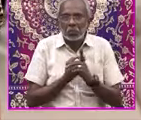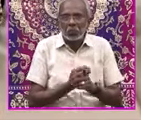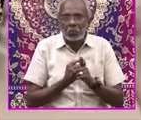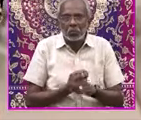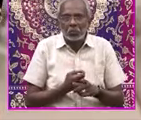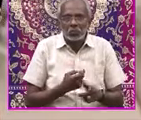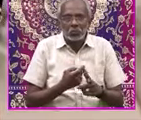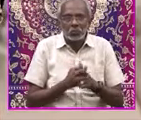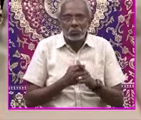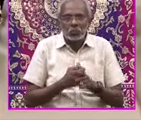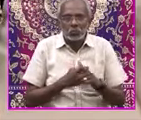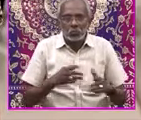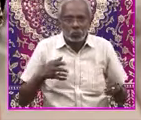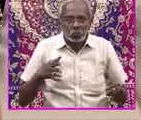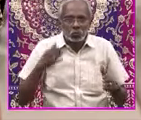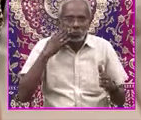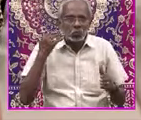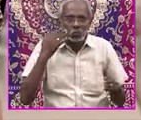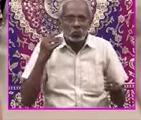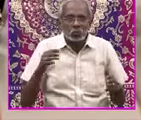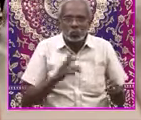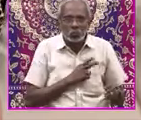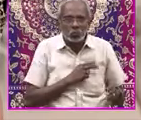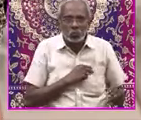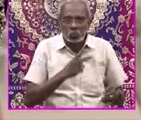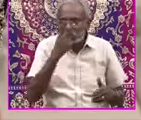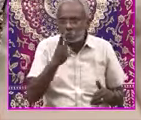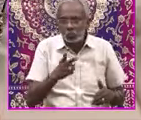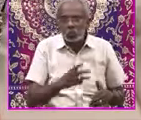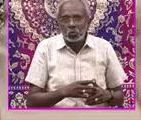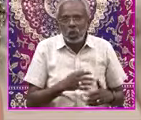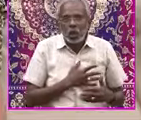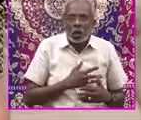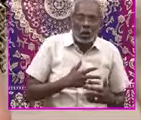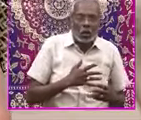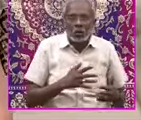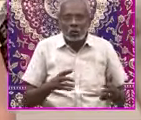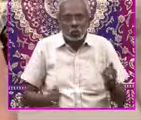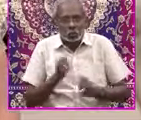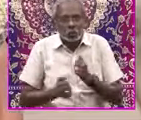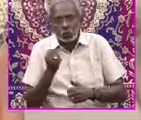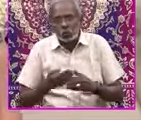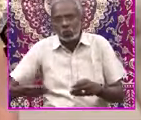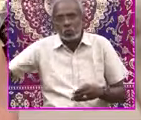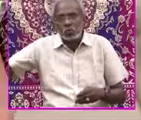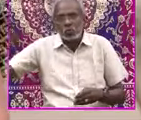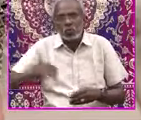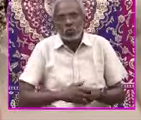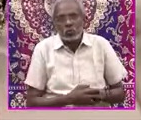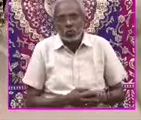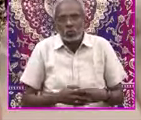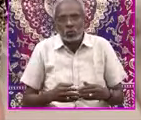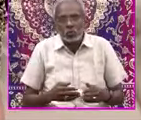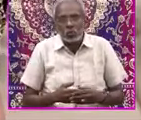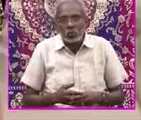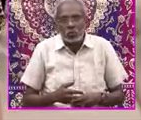எப்படி சோழ மன்னனை பார்த்து நடுங்கி ஒடுங்கி குலைந்து எங்கெங்கெல்லாம் ஓடி ஒளியிறாங்க அப்படிங்கிறத பார்க்கலாம்.